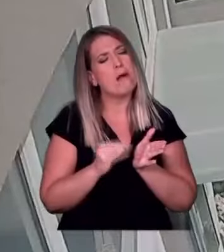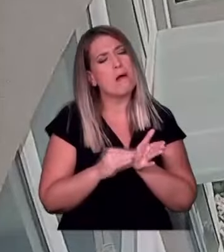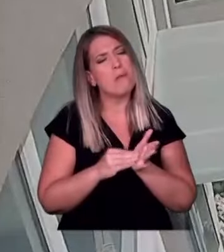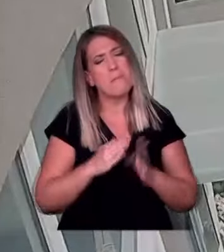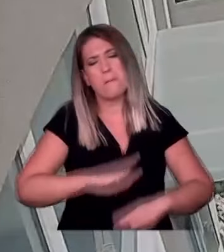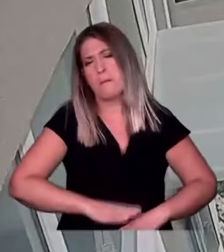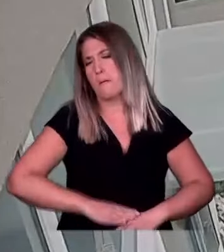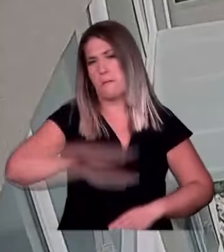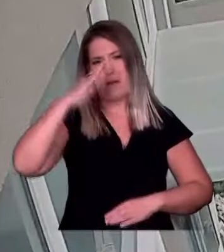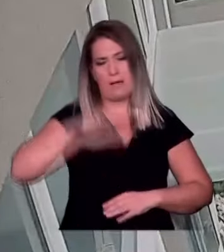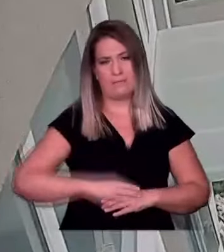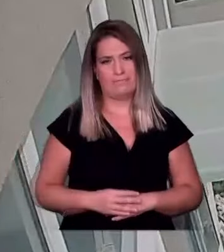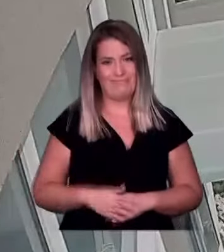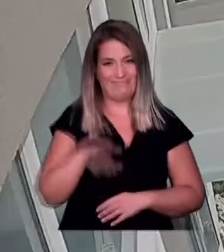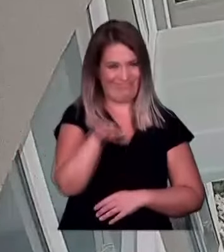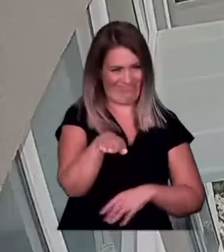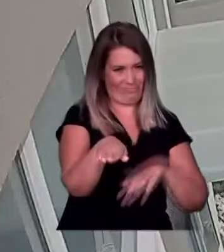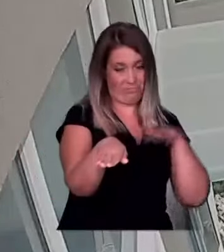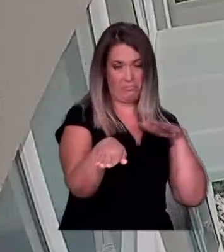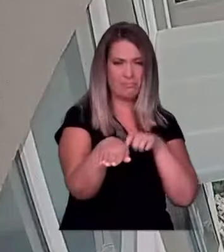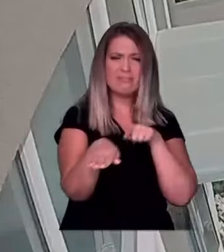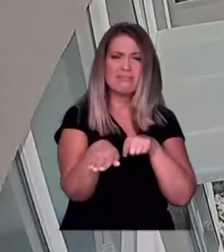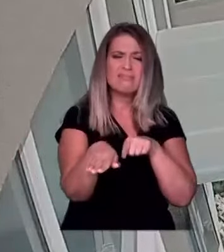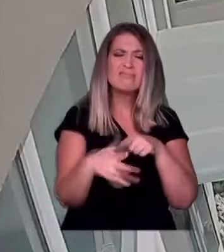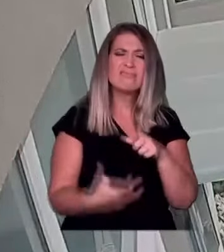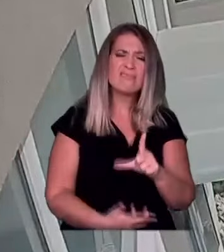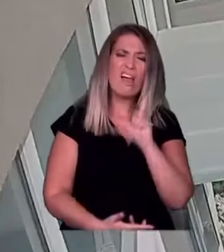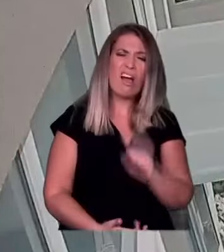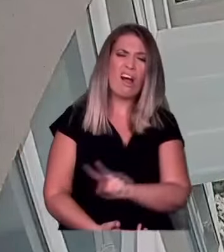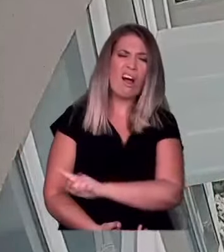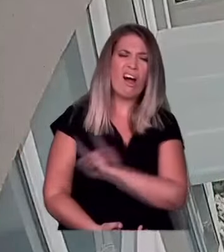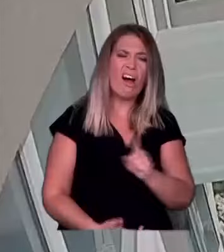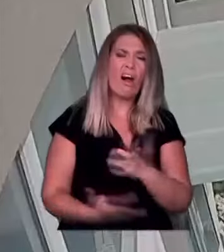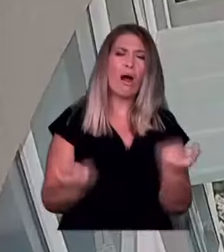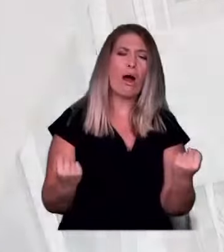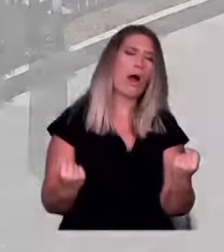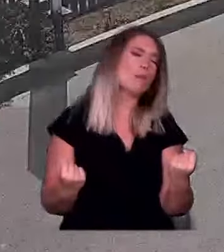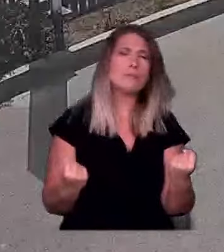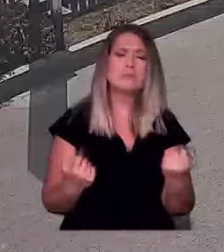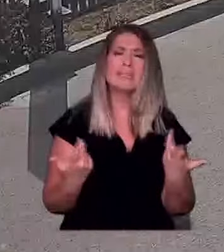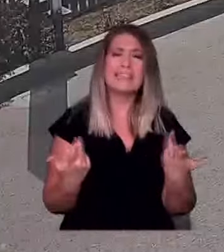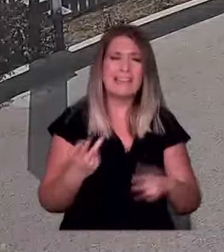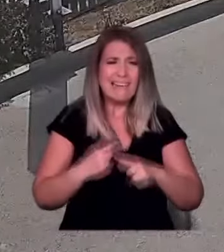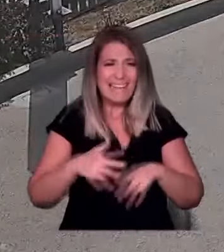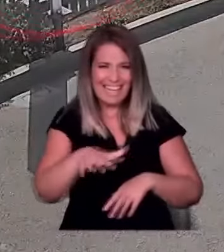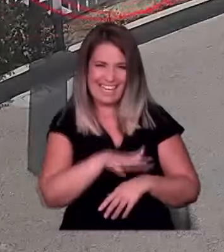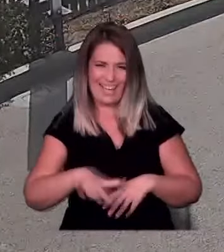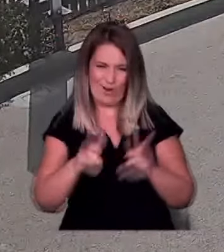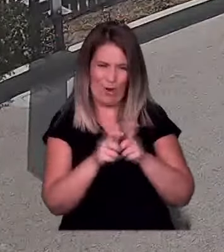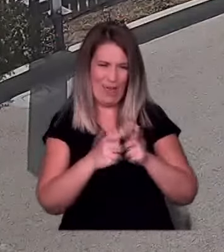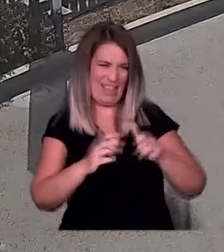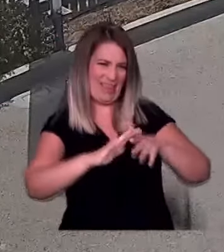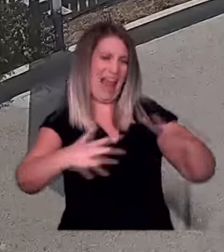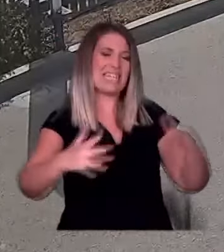Το αυτοκίνητο που προκάλεσε το δυστύχημα έκανε σύμφωνα με κατοίκους της περιοχής κόντρες εκείνο το πρωινό στην παραλιακή της περιοχής. Μέσα σε